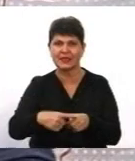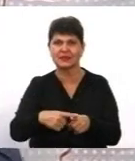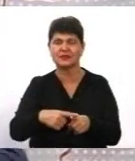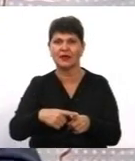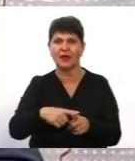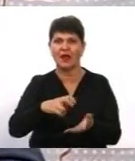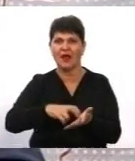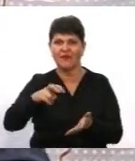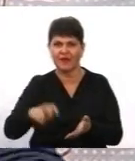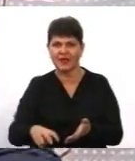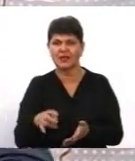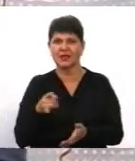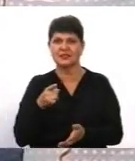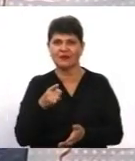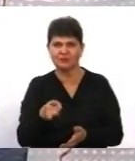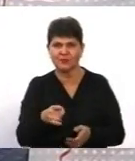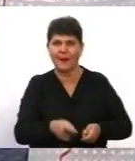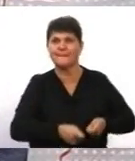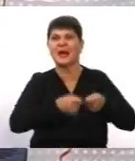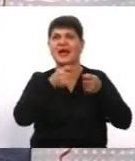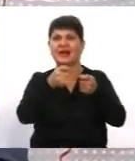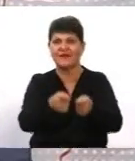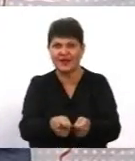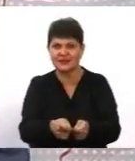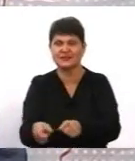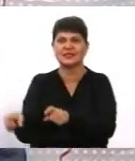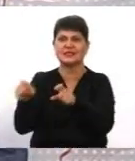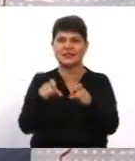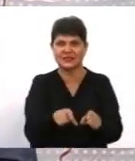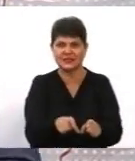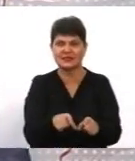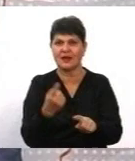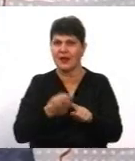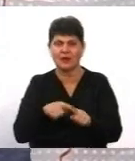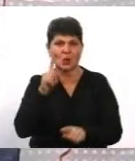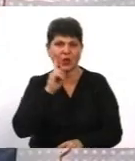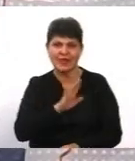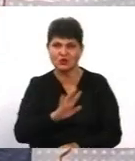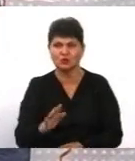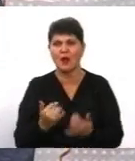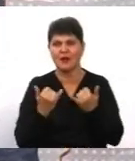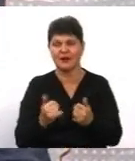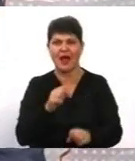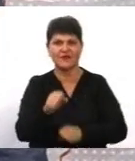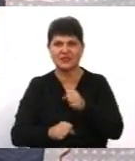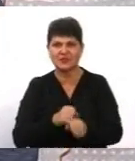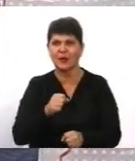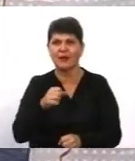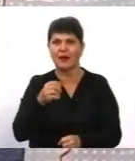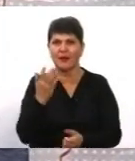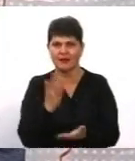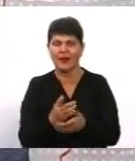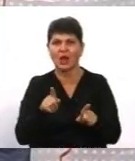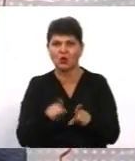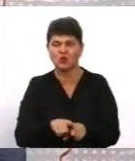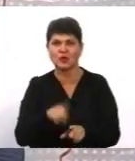там перевести автомобіль, сісти за кермо назад, це не є дуже зручно для велосипеду, це також не є дуже зручно на кожному